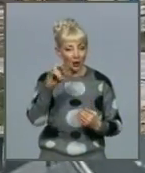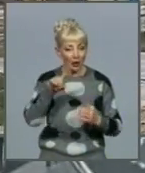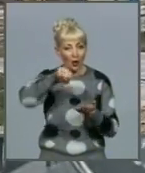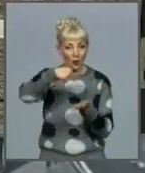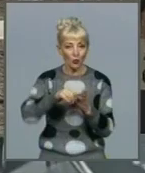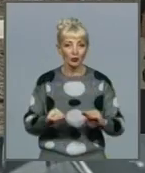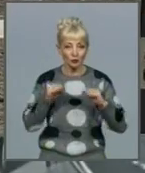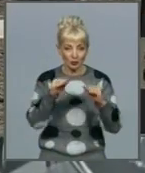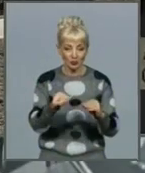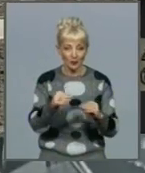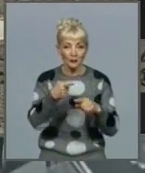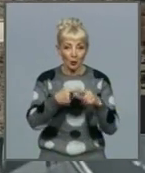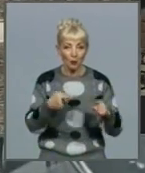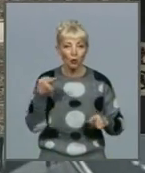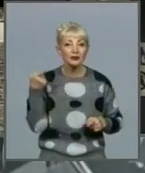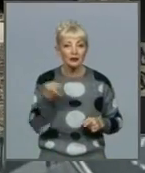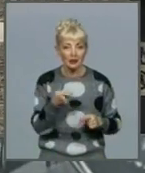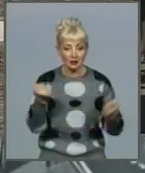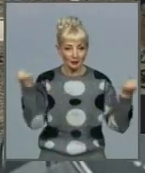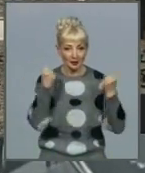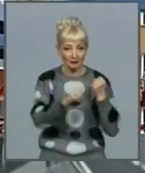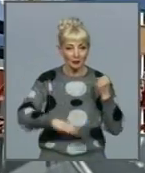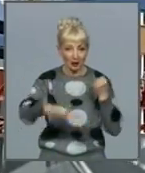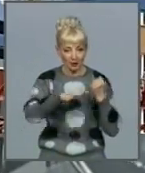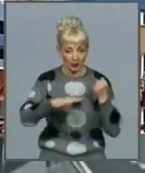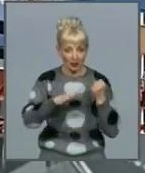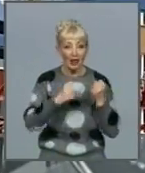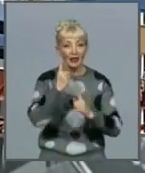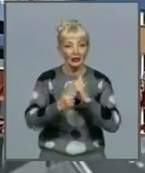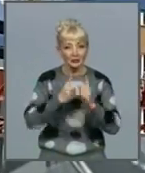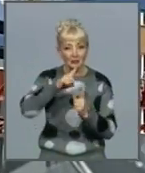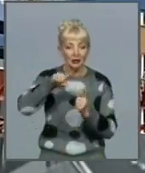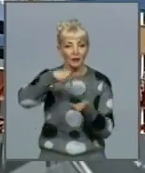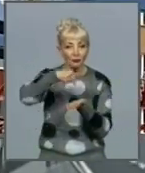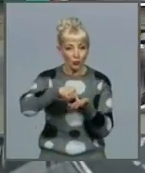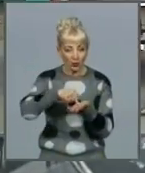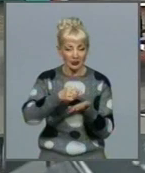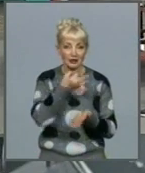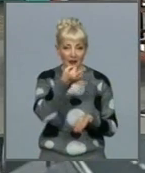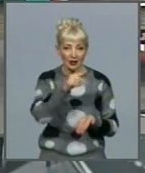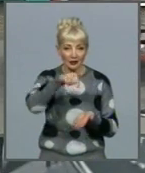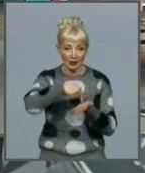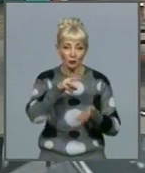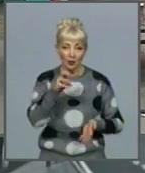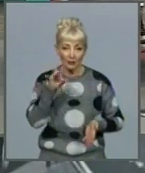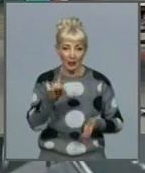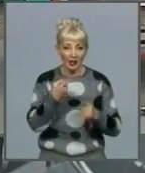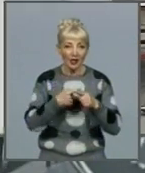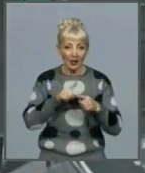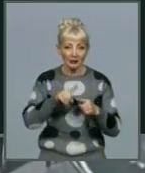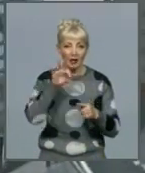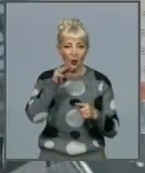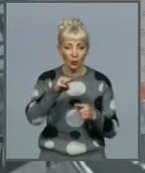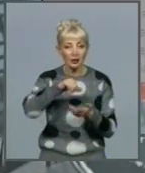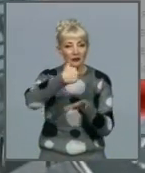500 спортмайданчиків. Оновлення інфраструктури у мегаполісі, підкреслив міський голова, серед ключових напрямків розвитку